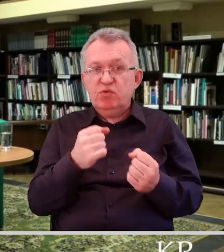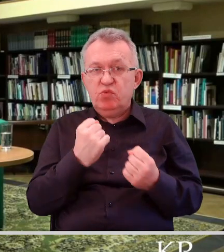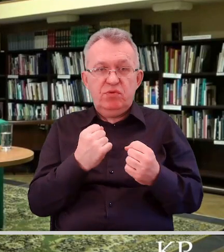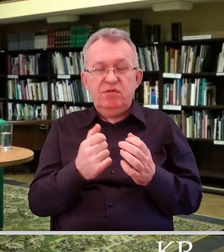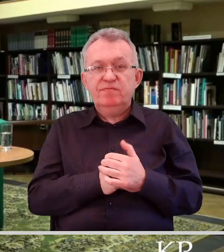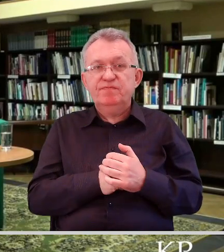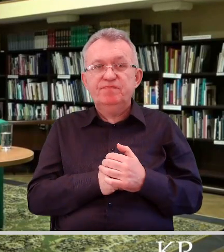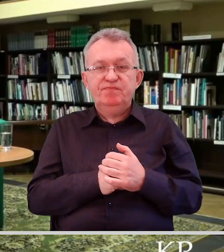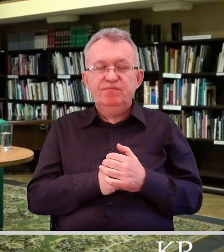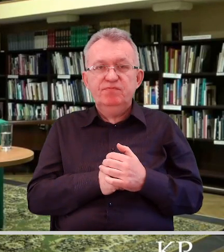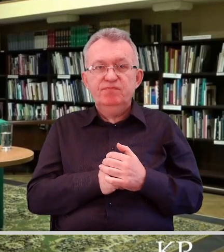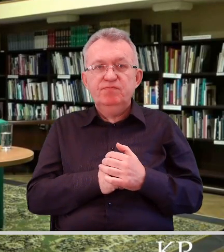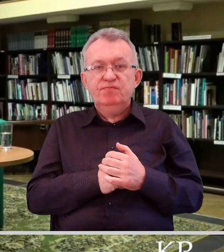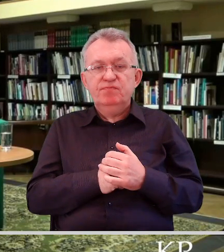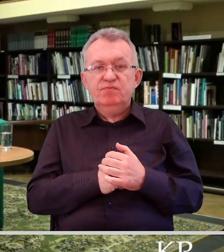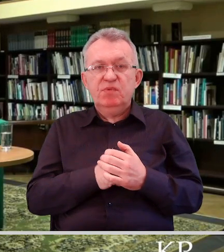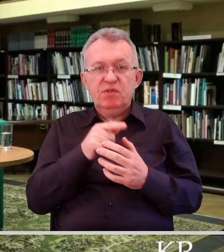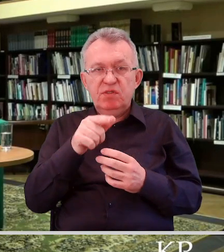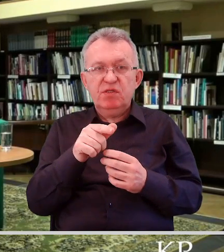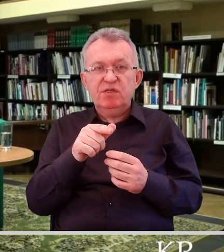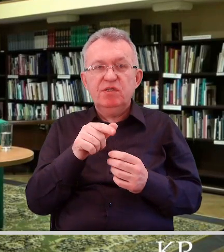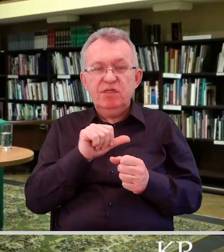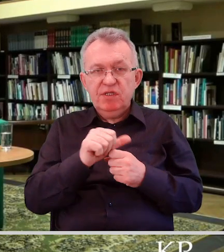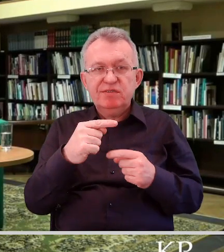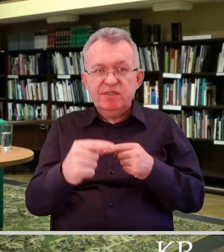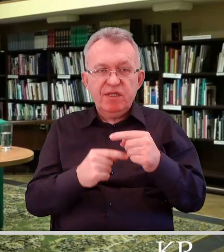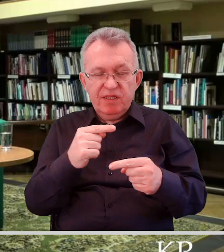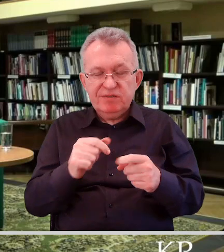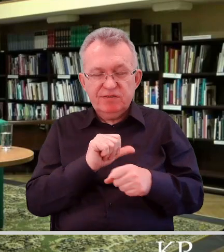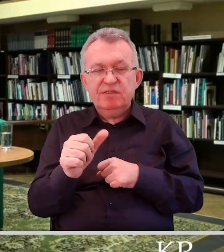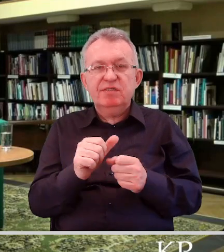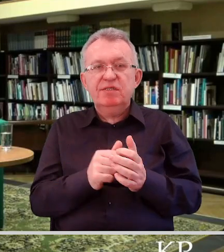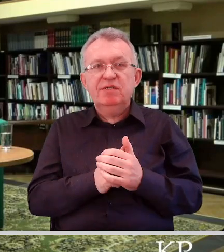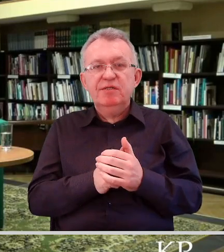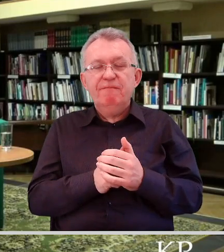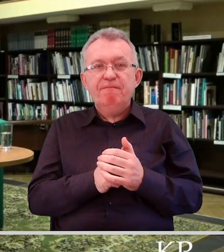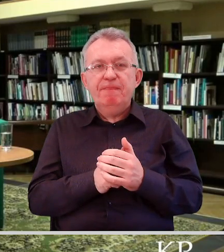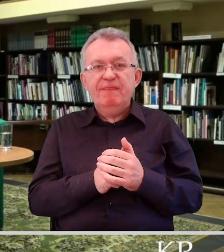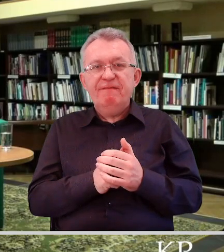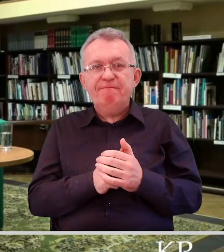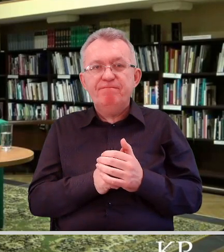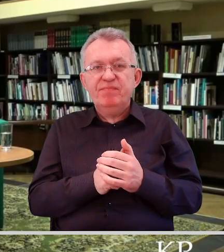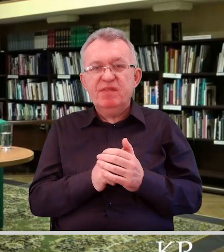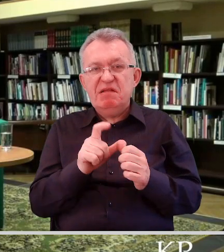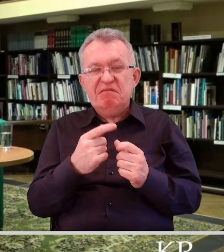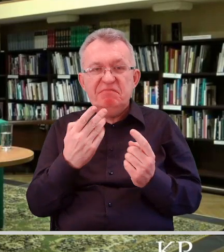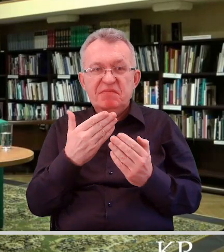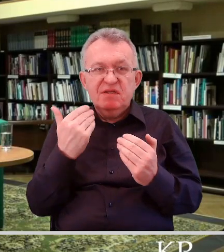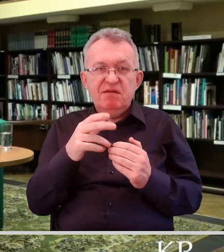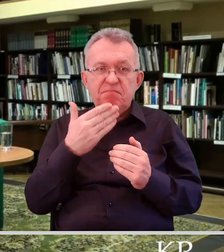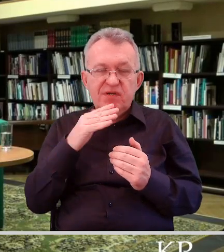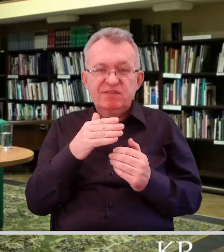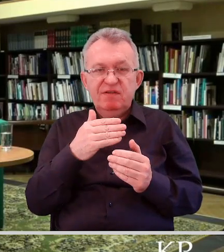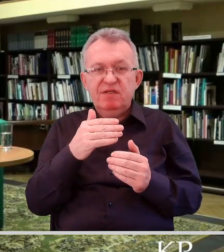robota. One oczywiście są w tradycji, ale ja wiem, jeszcze